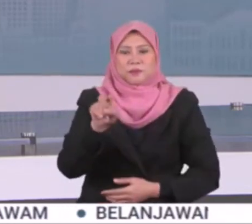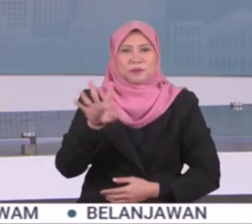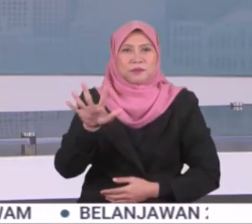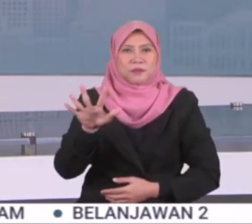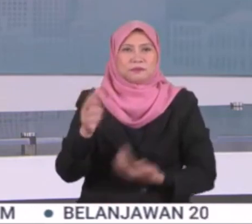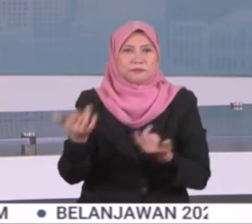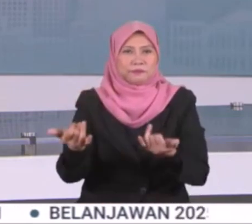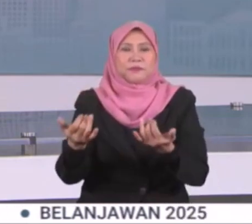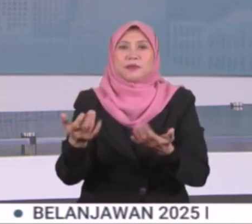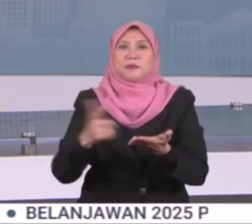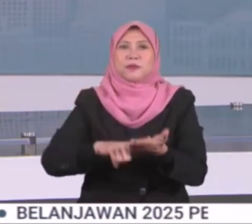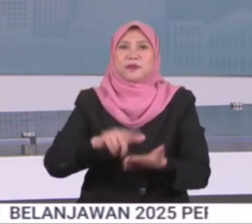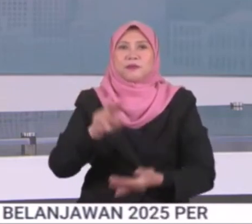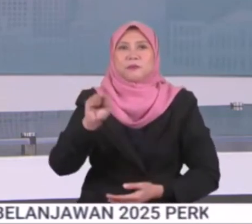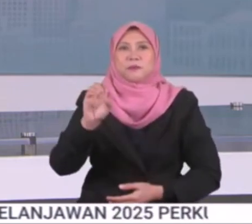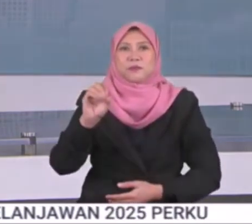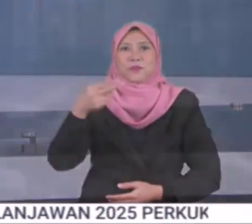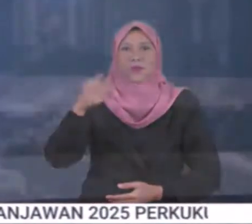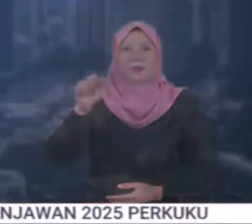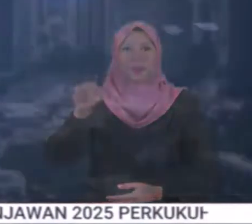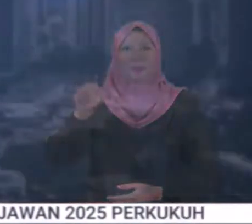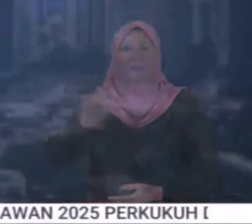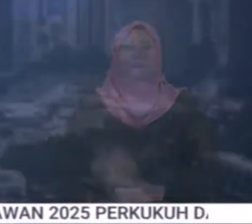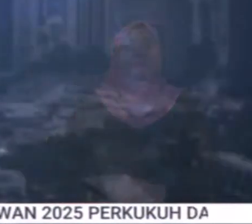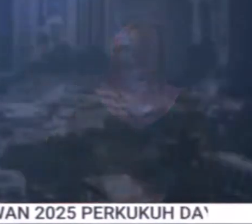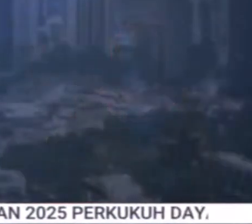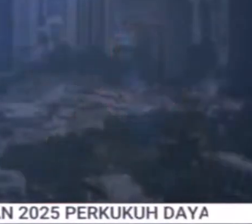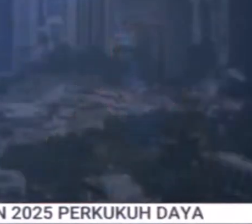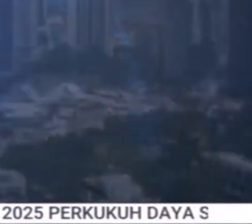oleh Mohan Chinasami.